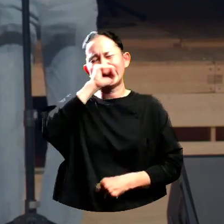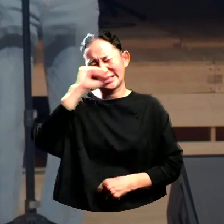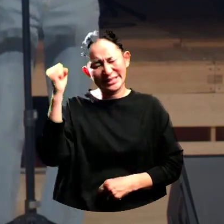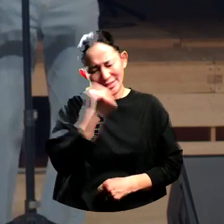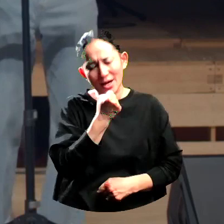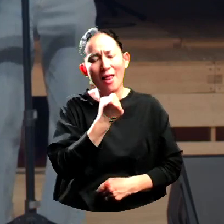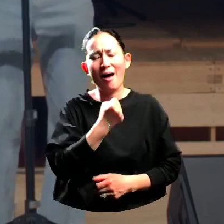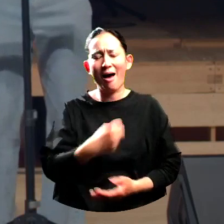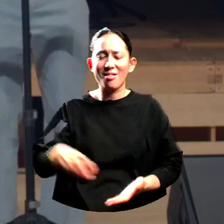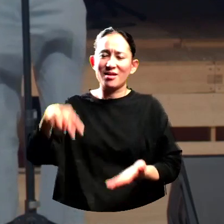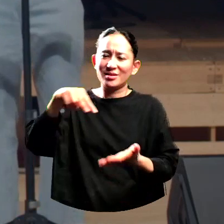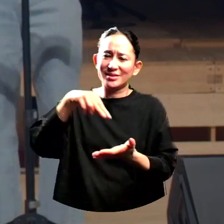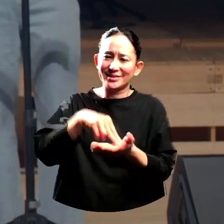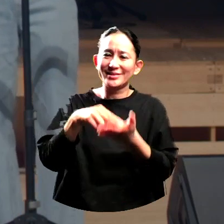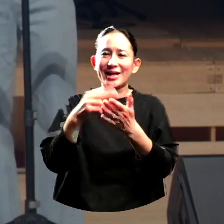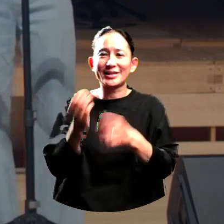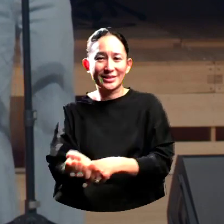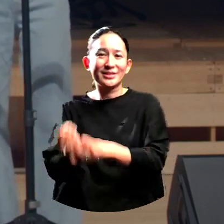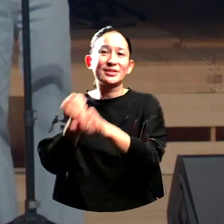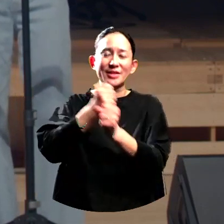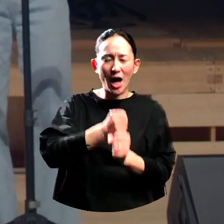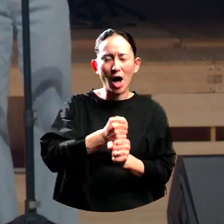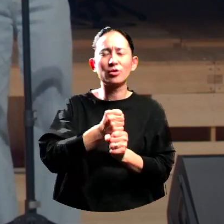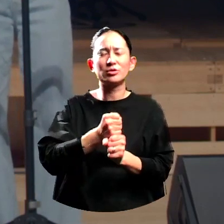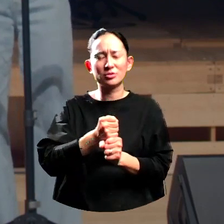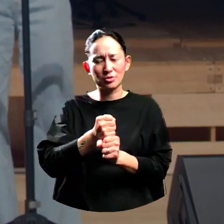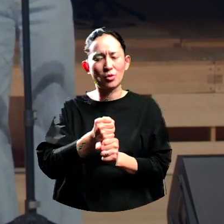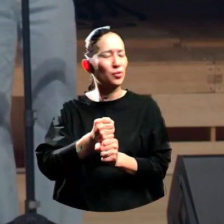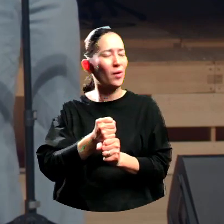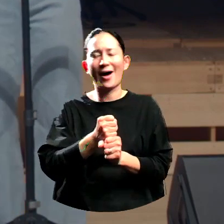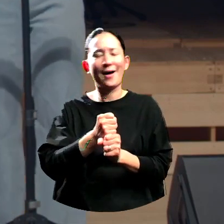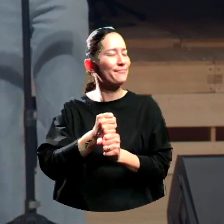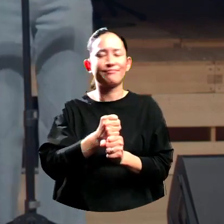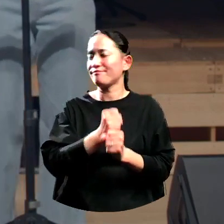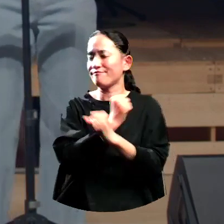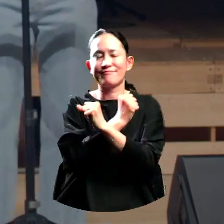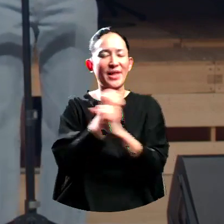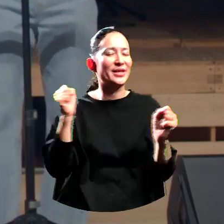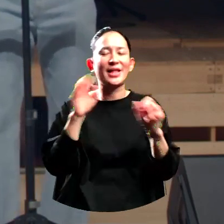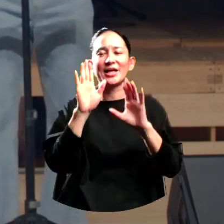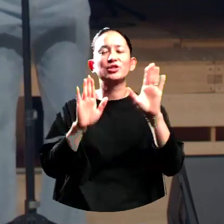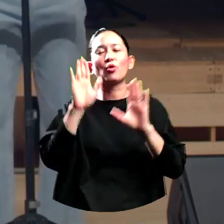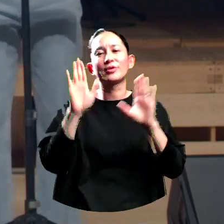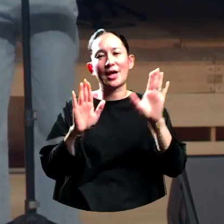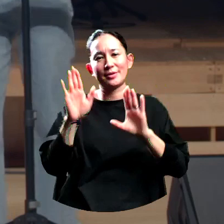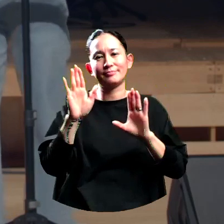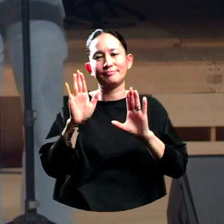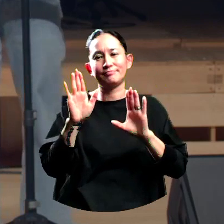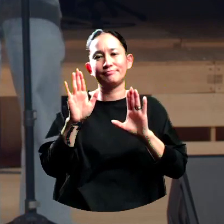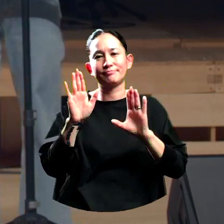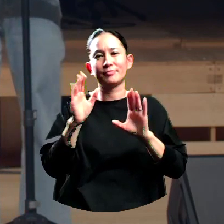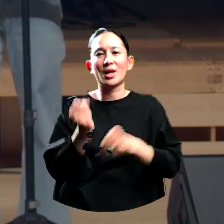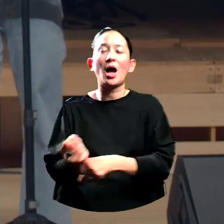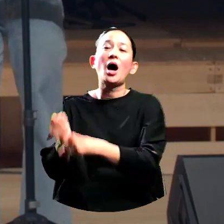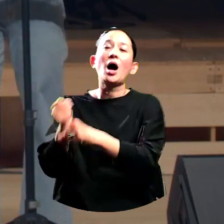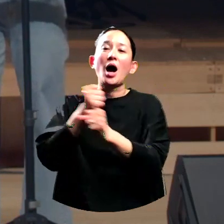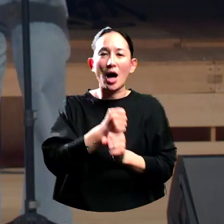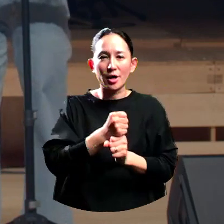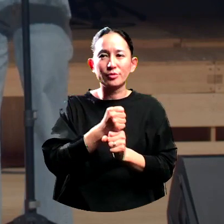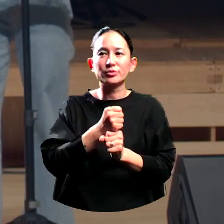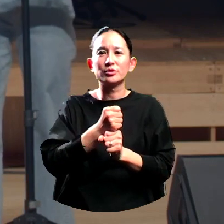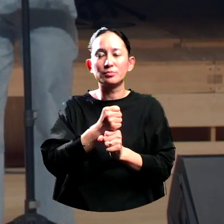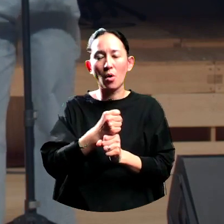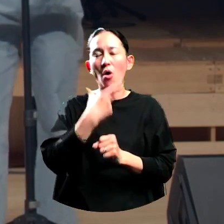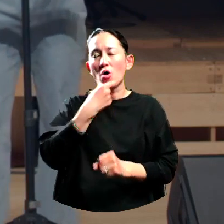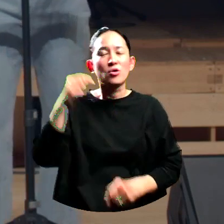ることがもうできない状態のこと。 And unable to be corrected or reformed. 回復の見込みも可能性も希望も